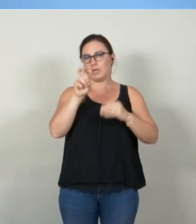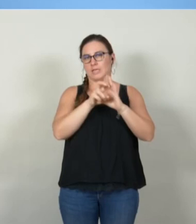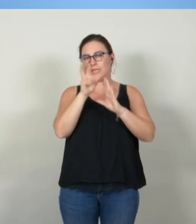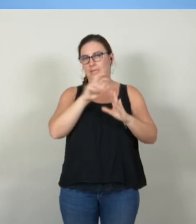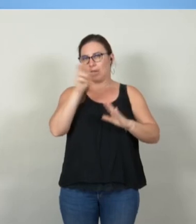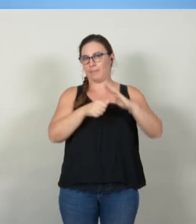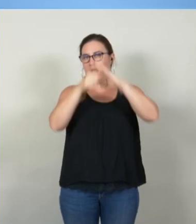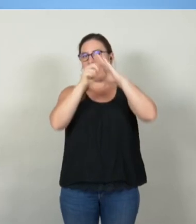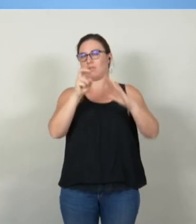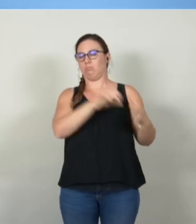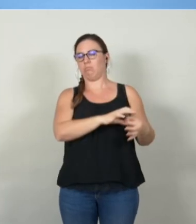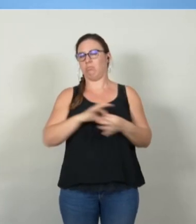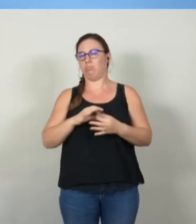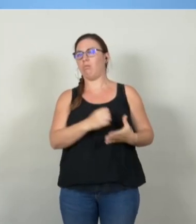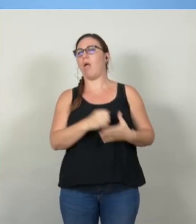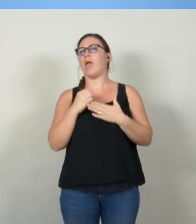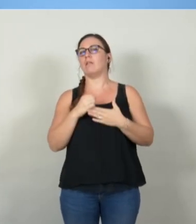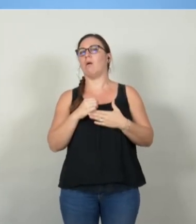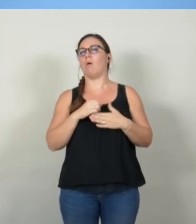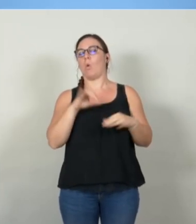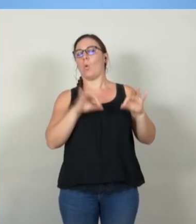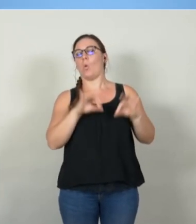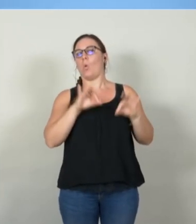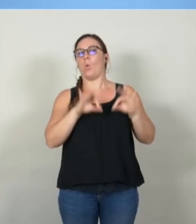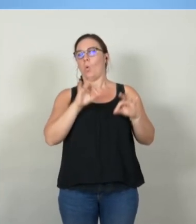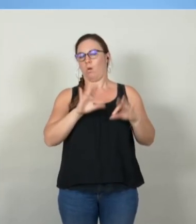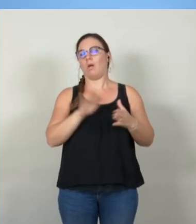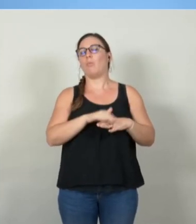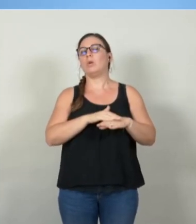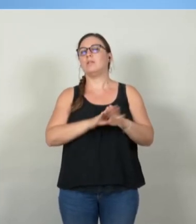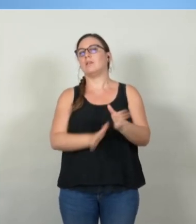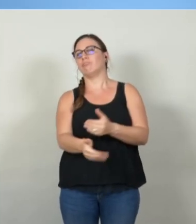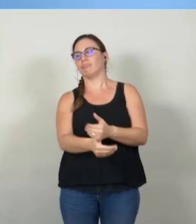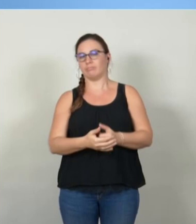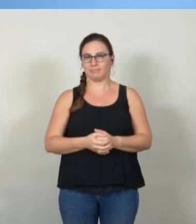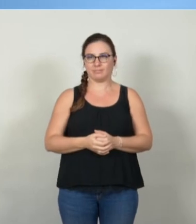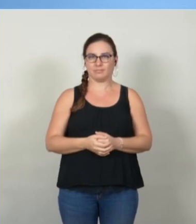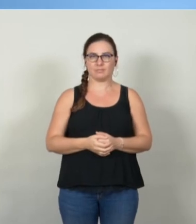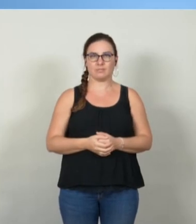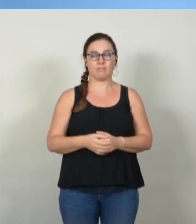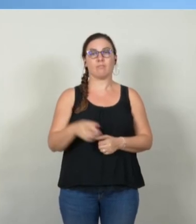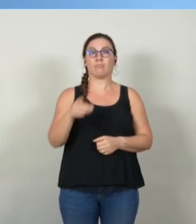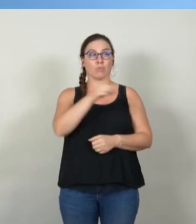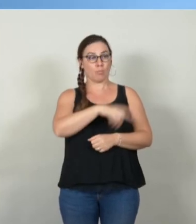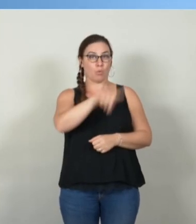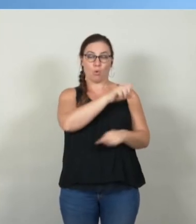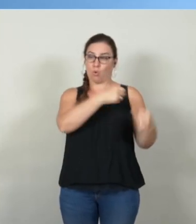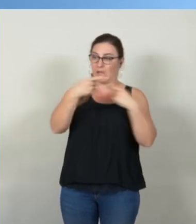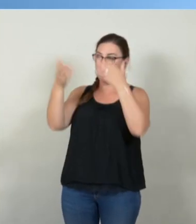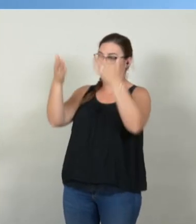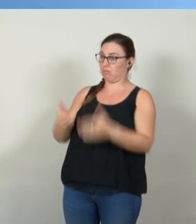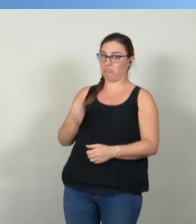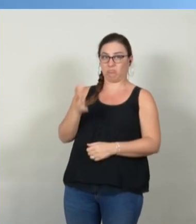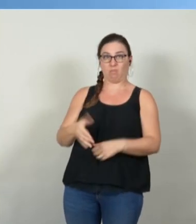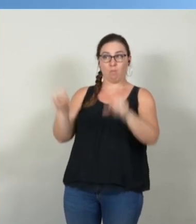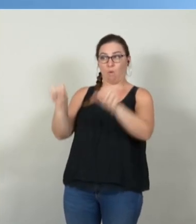vous aider dans ce type d'instrument d'instruments politiques mais donc pour eux c'est pas parce que vous avez été mauvais ça c'est